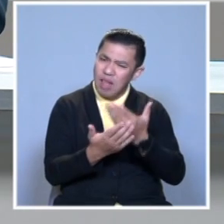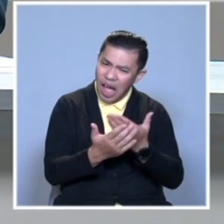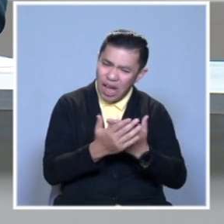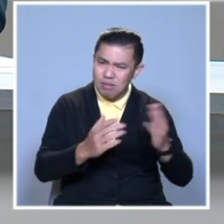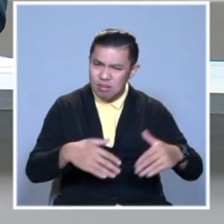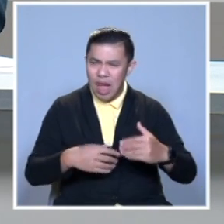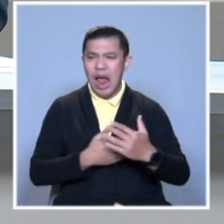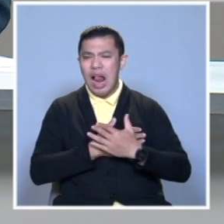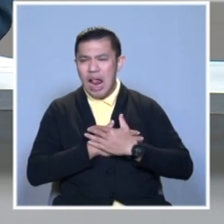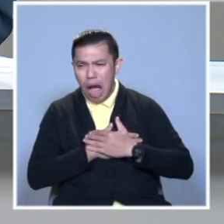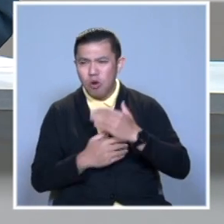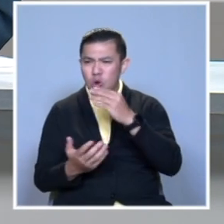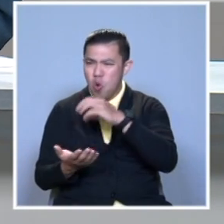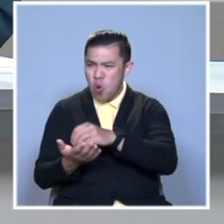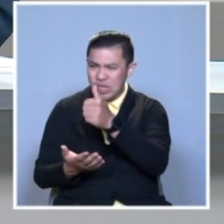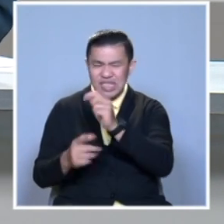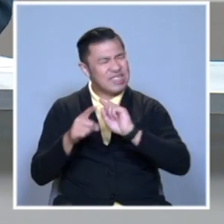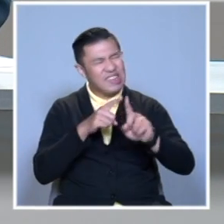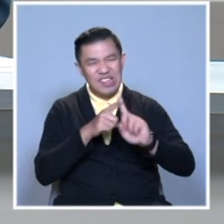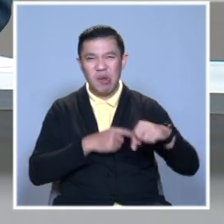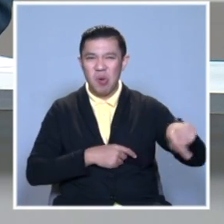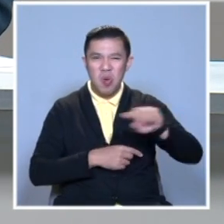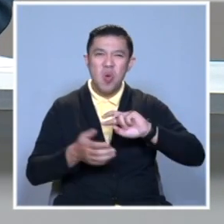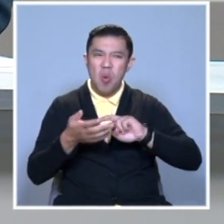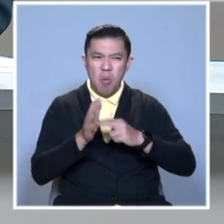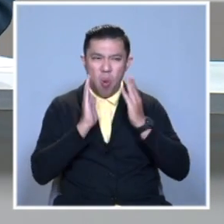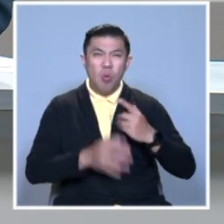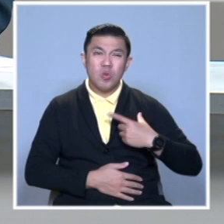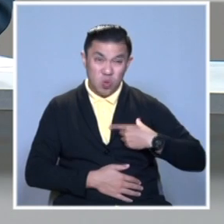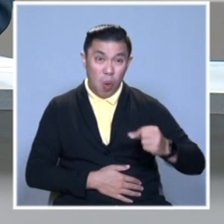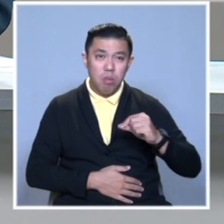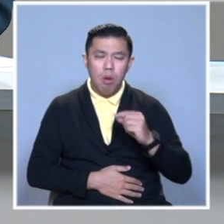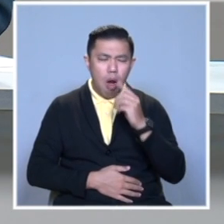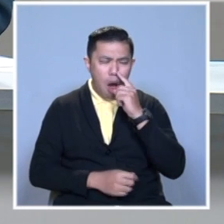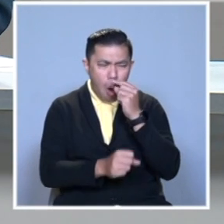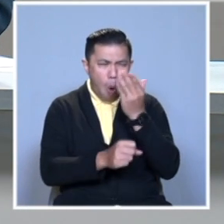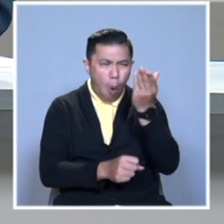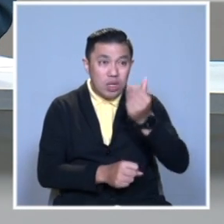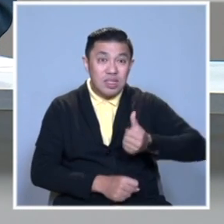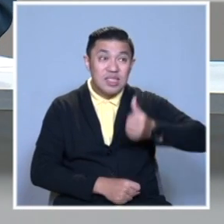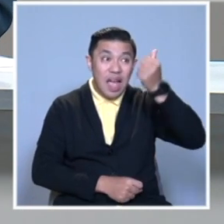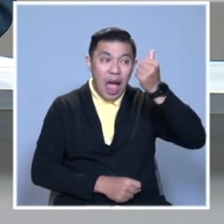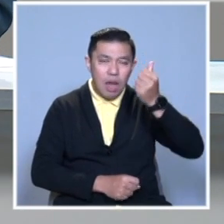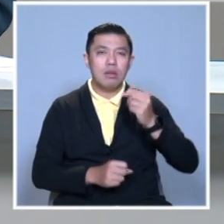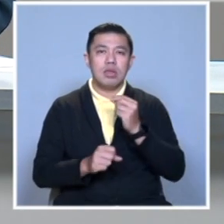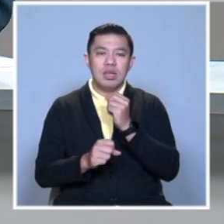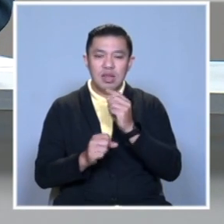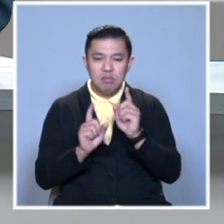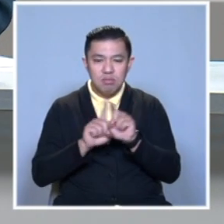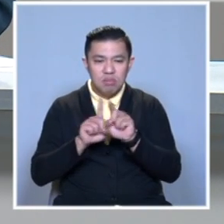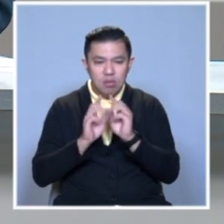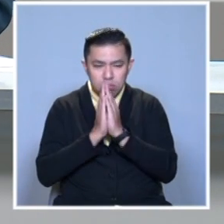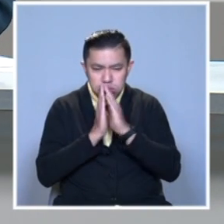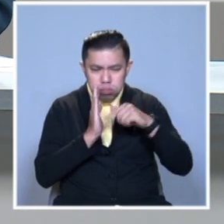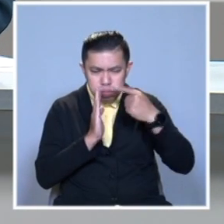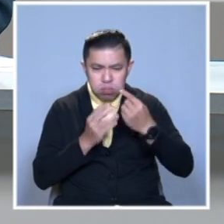นี้ โชคลาภ ถูกต้องเนี่ยสองอย่างนี้เป็นเรื่องที่คนเนี่ยชอบกันมากๆแล้วถ้าทำสำเร็จเนี่ยก็จะมีการไปแก้บนแล้วทำ